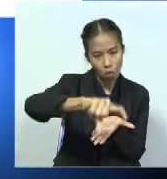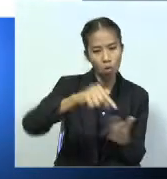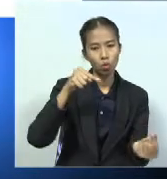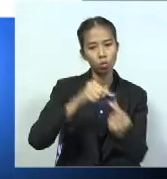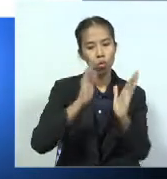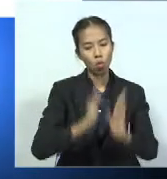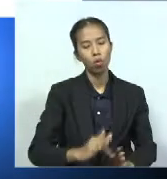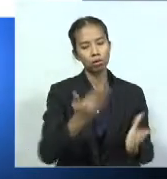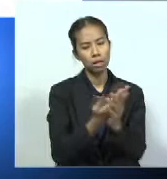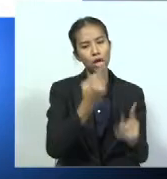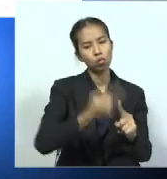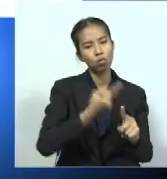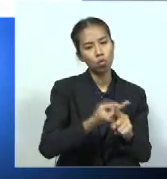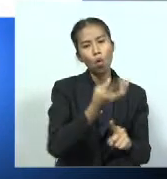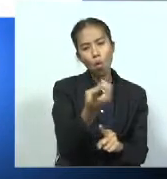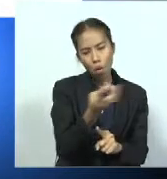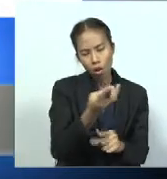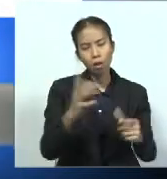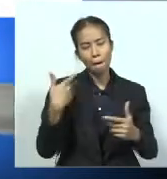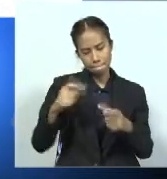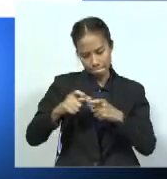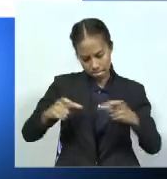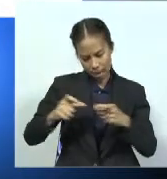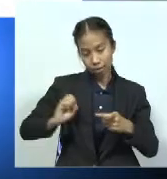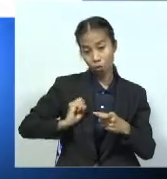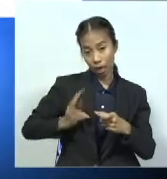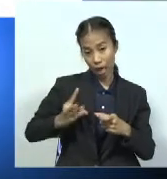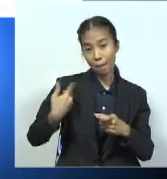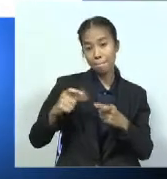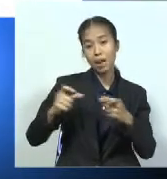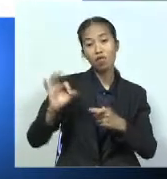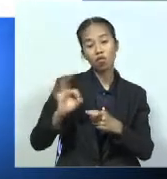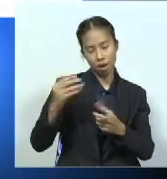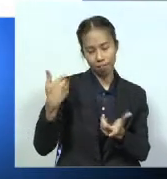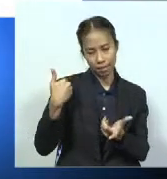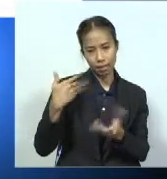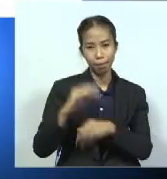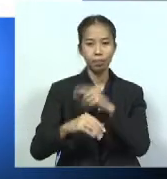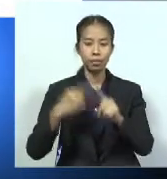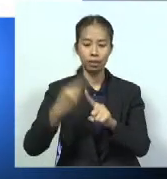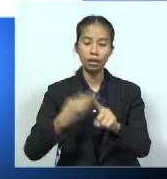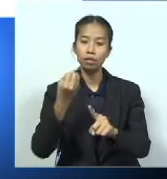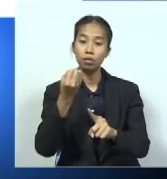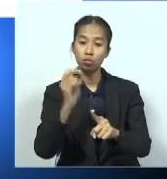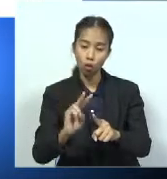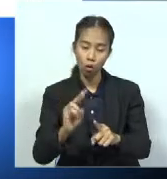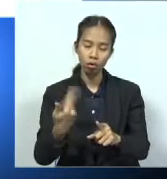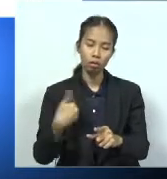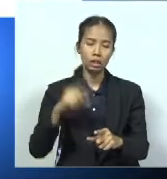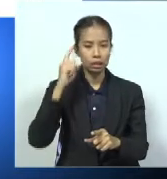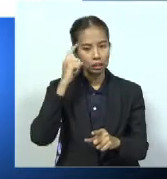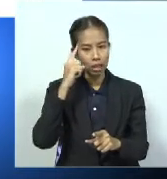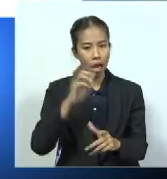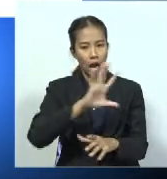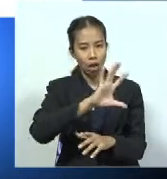ที่มีรายได้น้อยที่มีบัตรสวัสดิการแห่งรัฐนะคะในเดือนธันวาคมปี2561เป็นจำนวน500